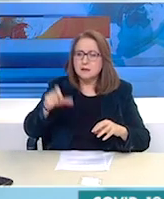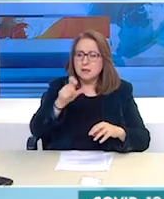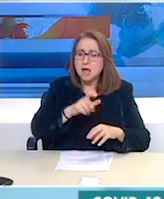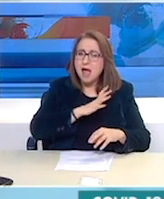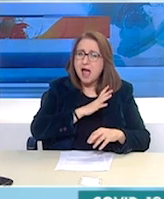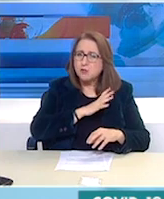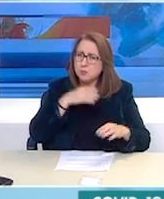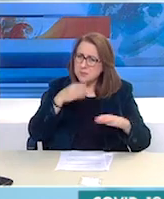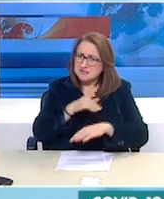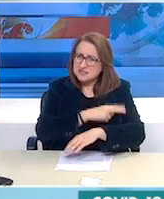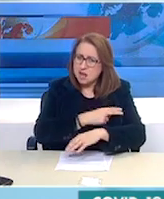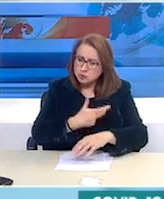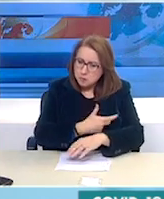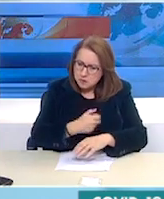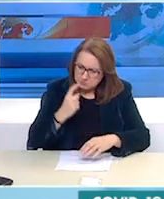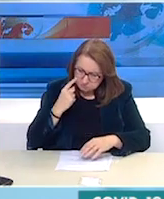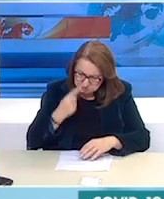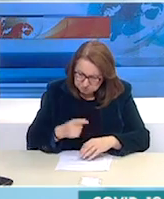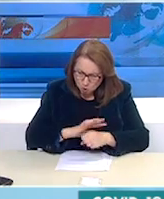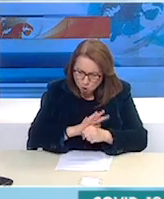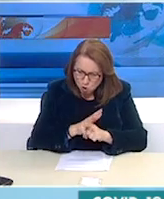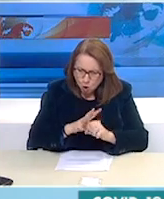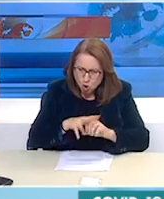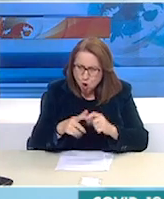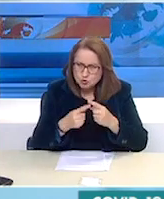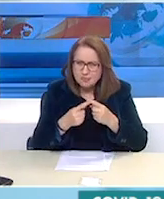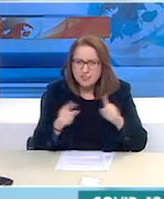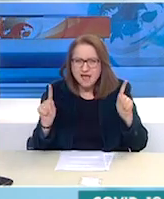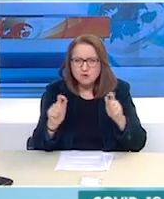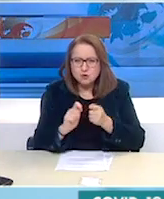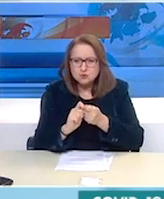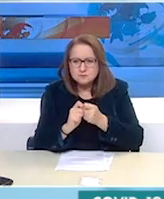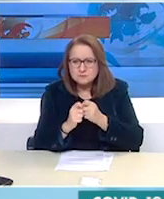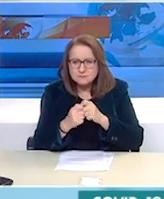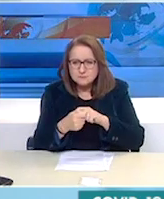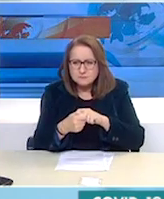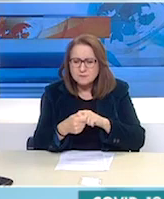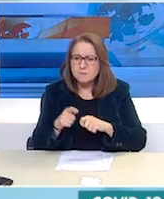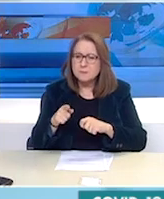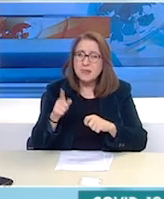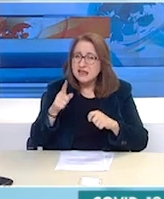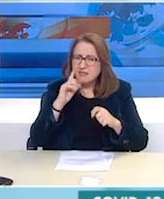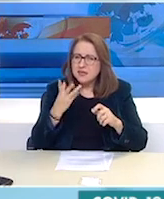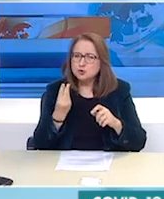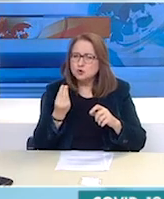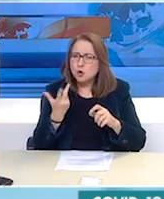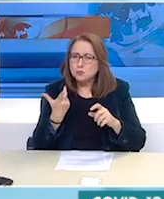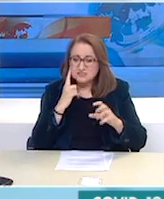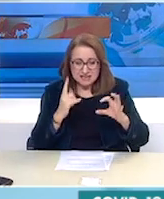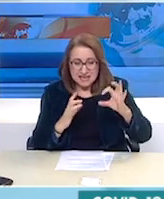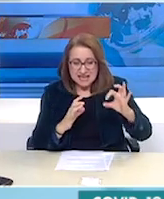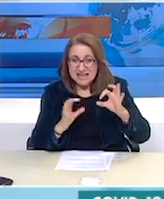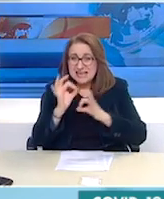νοσηλευόμενους. Έχουμε κάποια δεδομένα για κάποιες μεταλλάξεις, εκεί που ακριβώς ο ιός κολλάει πάνω στο κύτταρο, που χρησιμοποιεί αυτή την πόρτα του